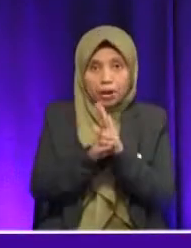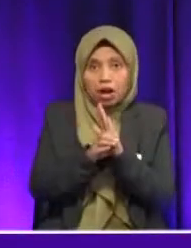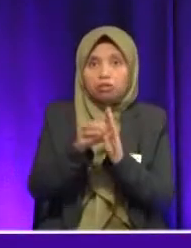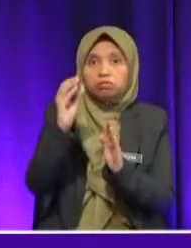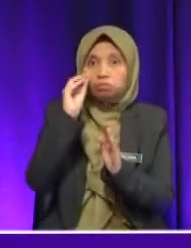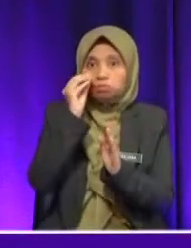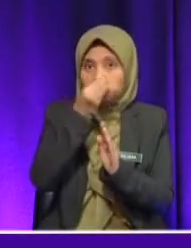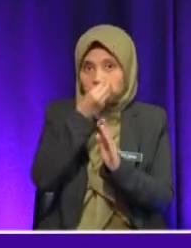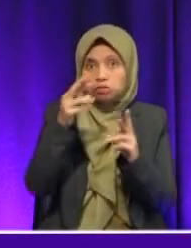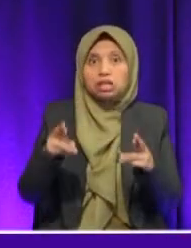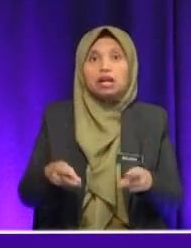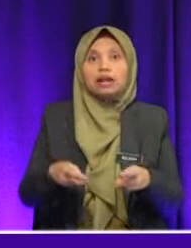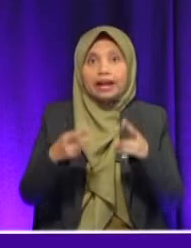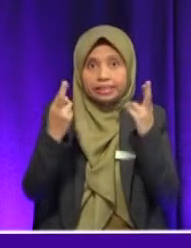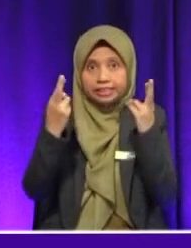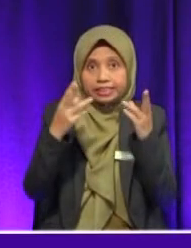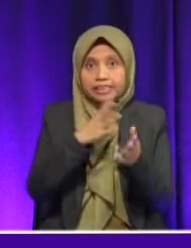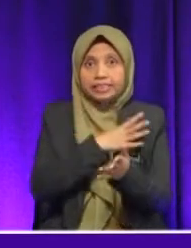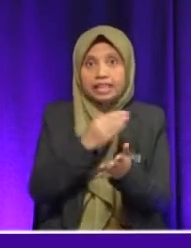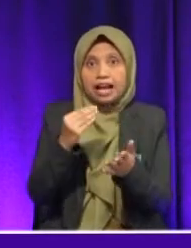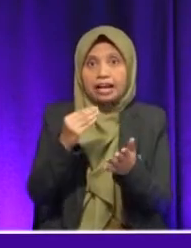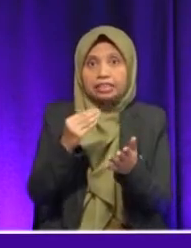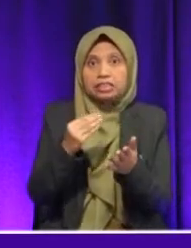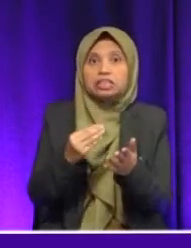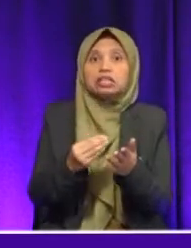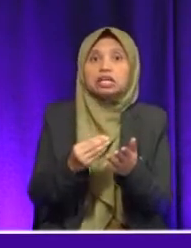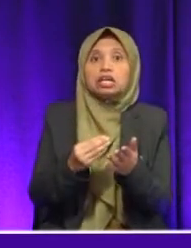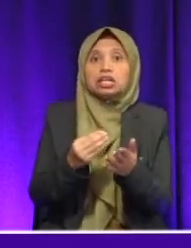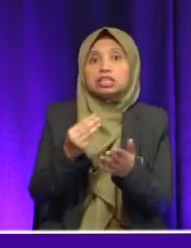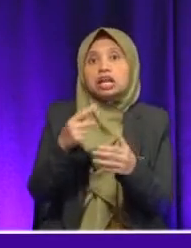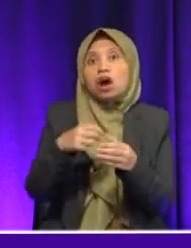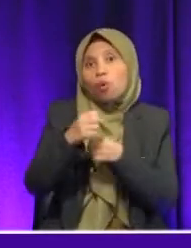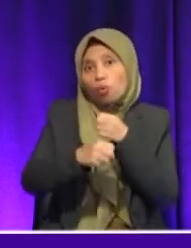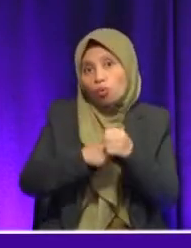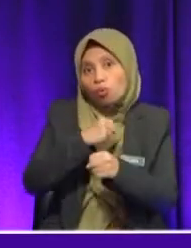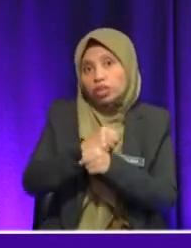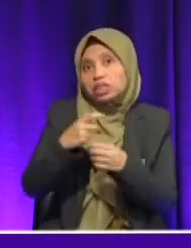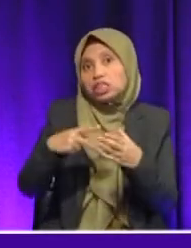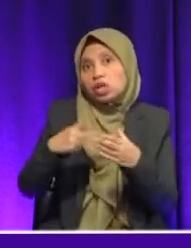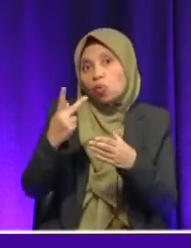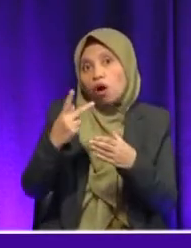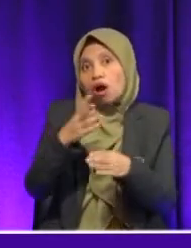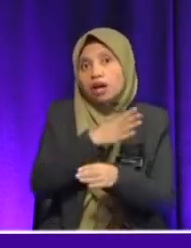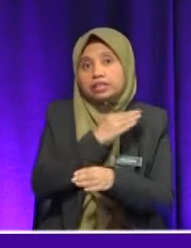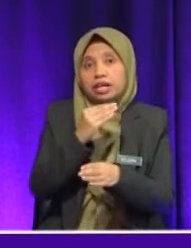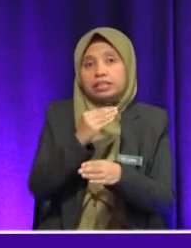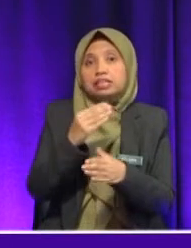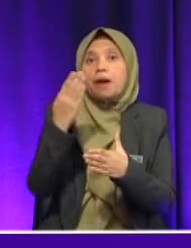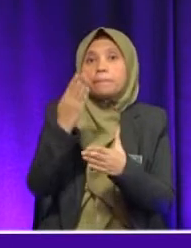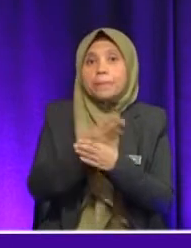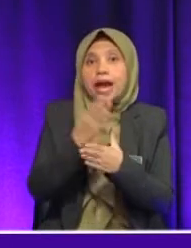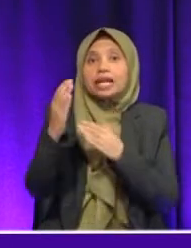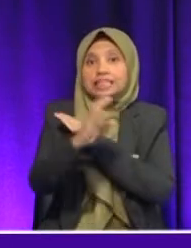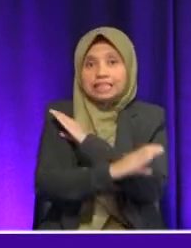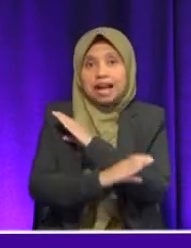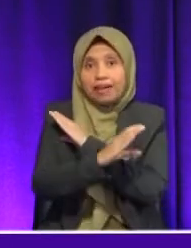Tahun dikeluarkan dan perkataan Bank Negara Malaysia Oke aku yang penting nanti saya